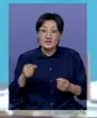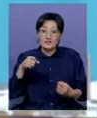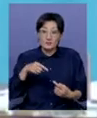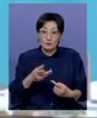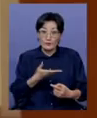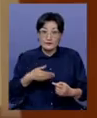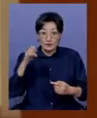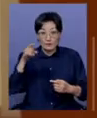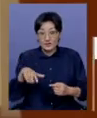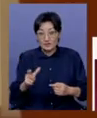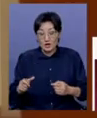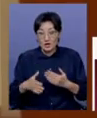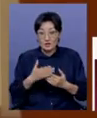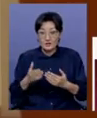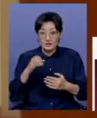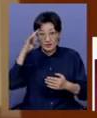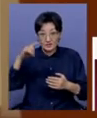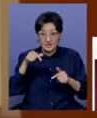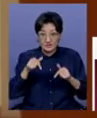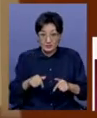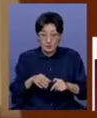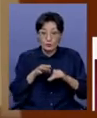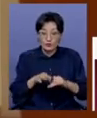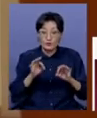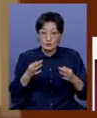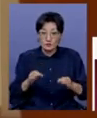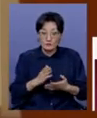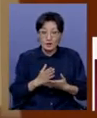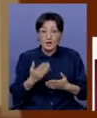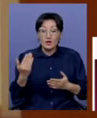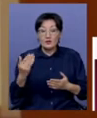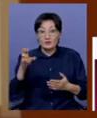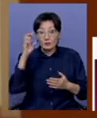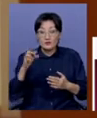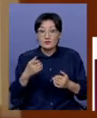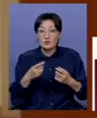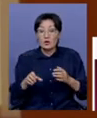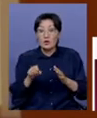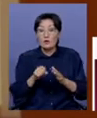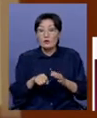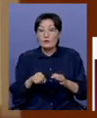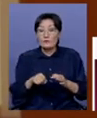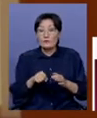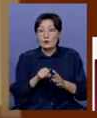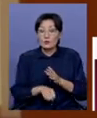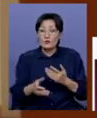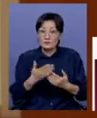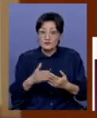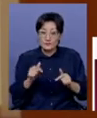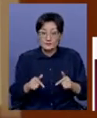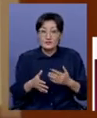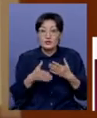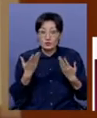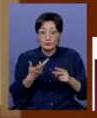олар біздің азаматтарымыздың жазасын Қазақстанда өтеуіне рұқсат береді. Алайда ол елде қарастырылған өлім жазасы бізде жоғын айтып өтуім керек.